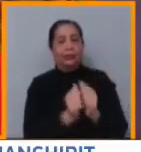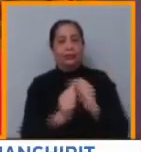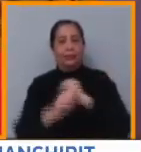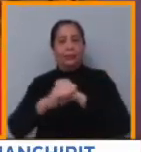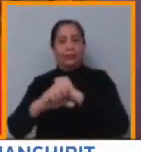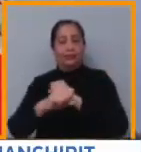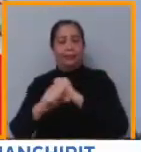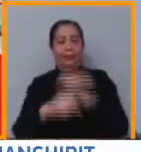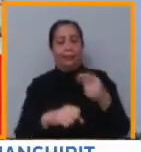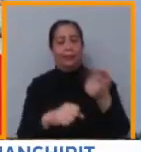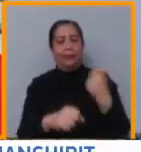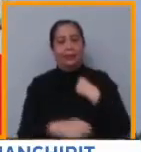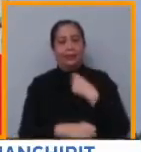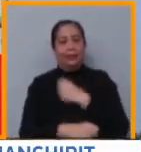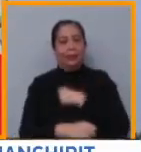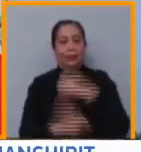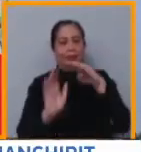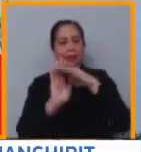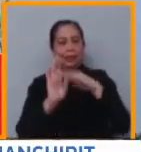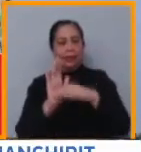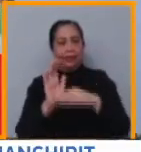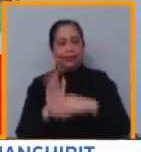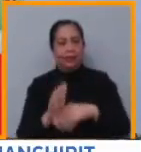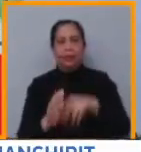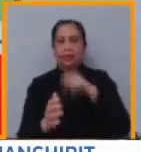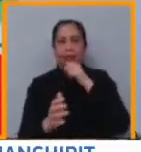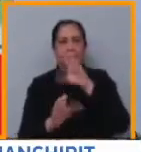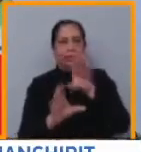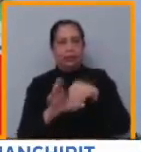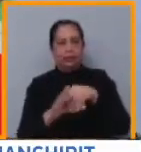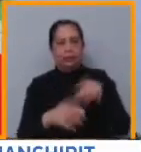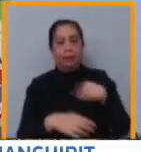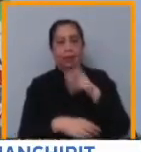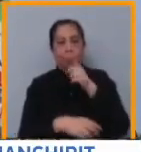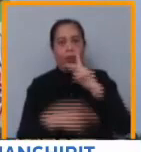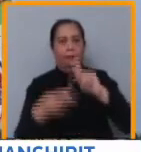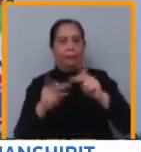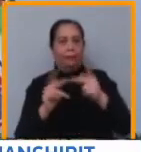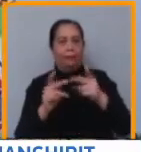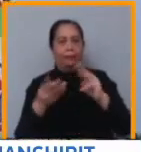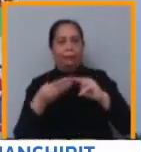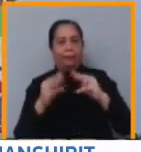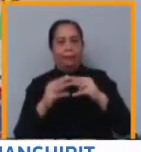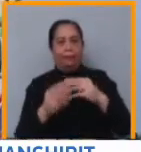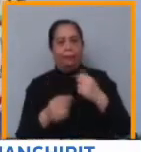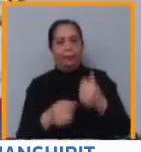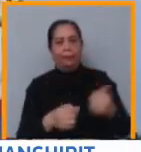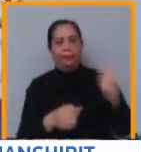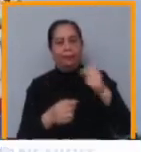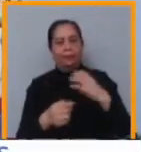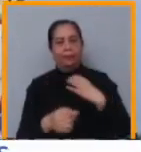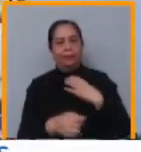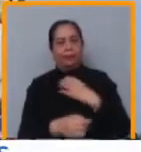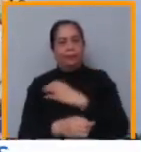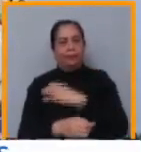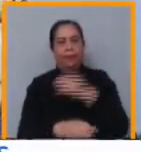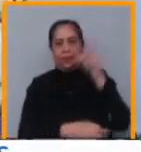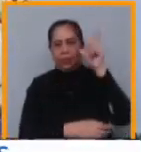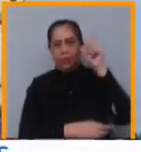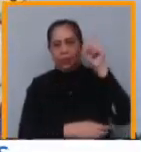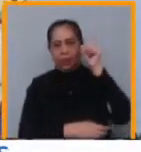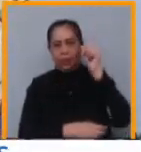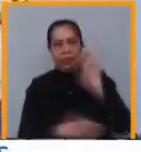senatorial candidates. Hindi kasama ni Pacquiao ang kanyang running mate na si Deputy Speaker Lito Atienza na naghahanda para sa